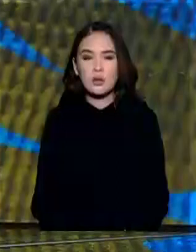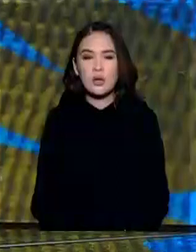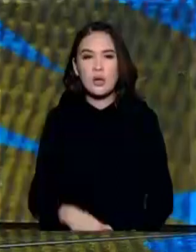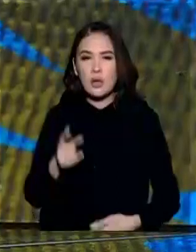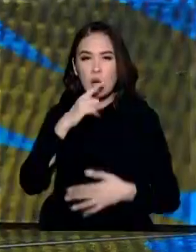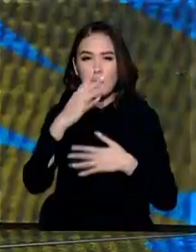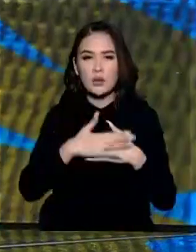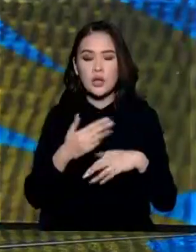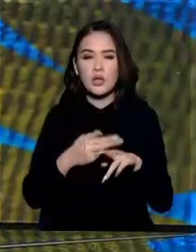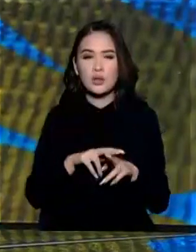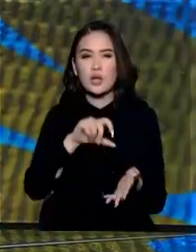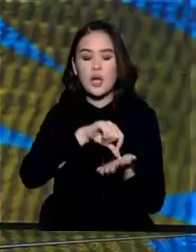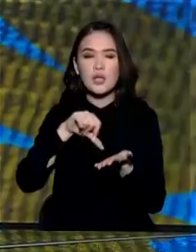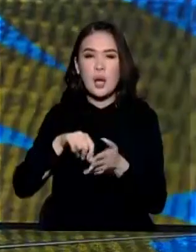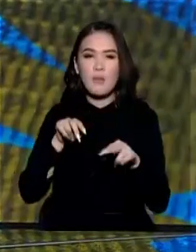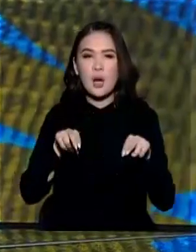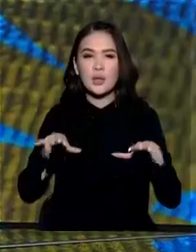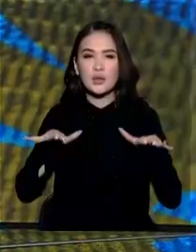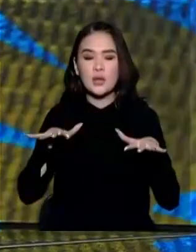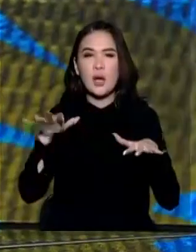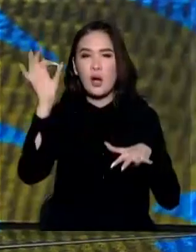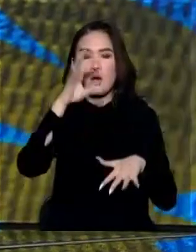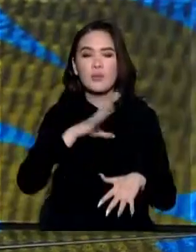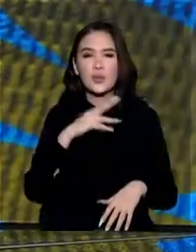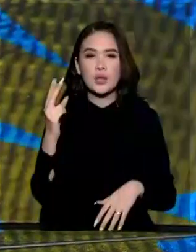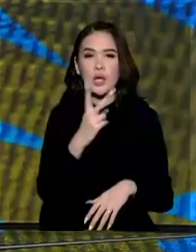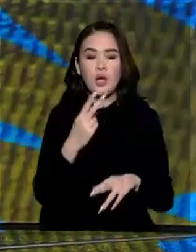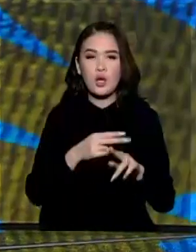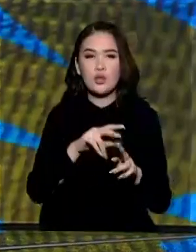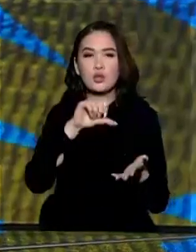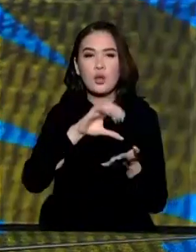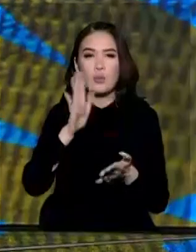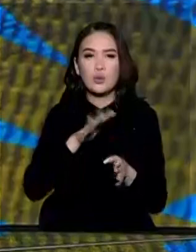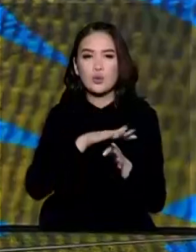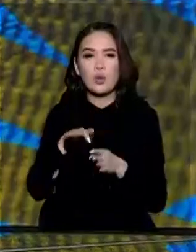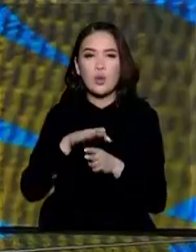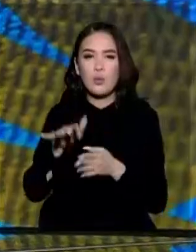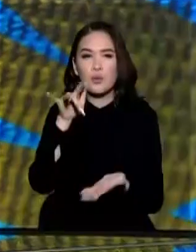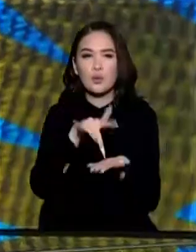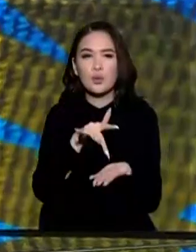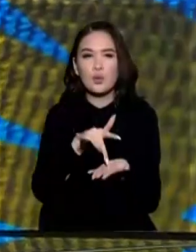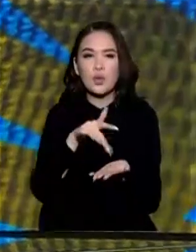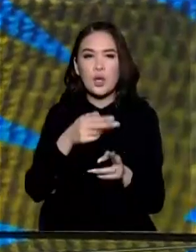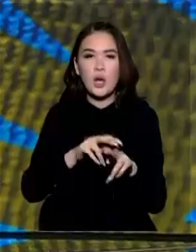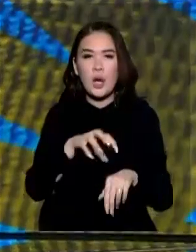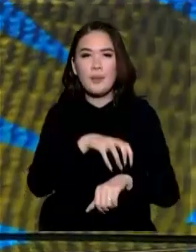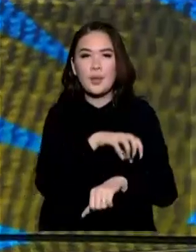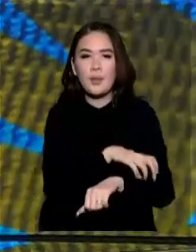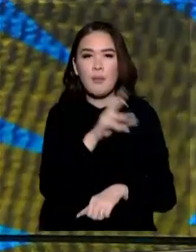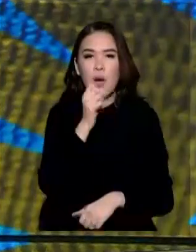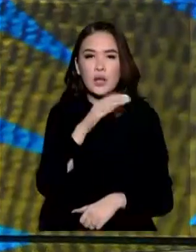Алдағы саяси додаға қатысатын партиялардың қатары тағы екі саяси ұйыммен толықты. Бүгін орталық сайлау комиссиясы байтақ